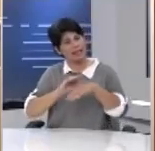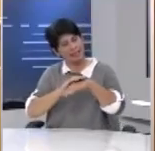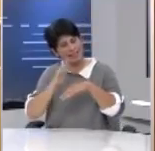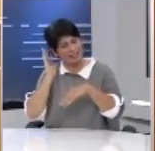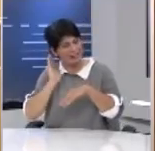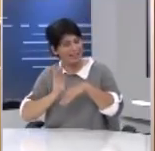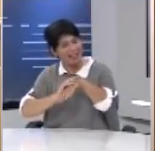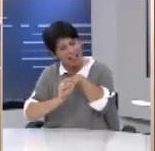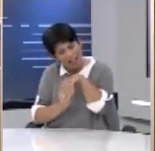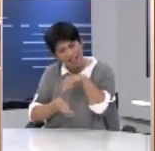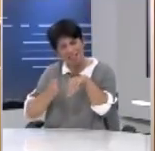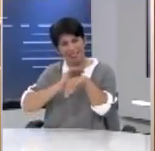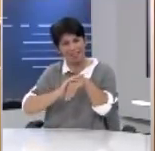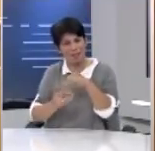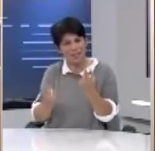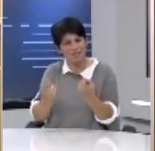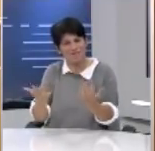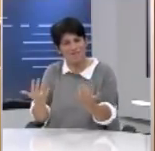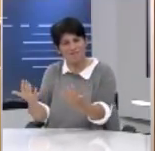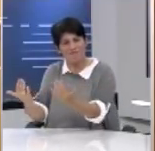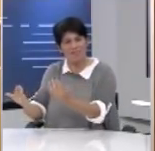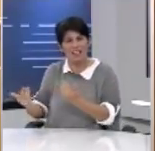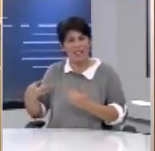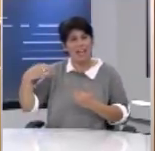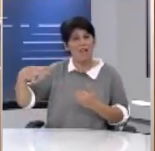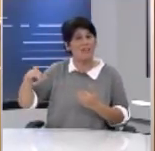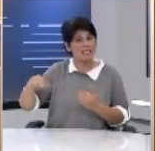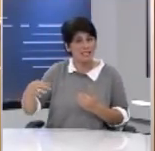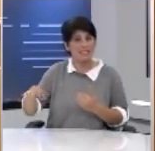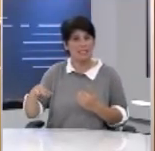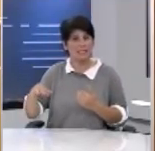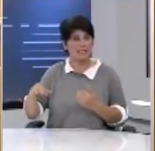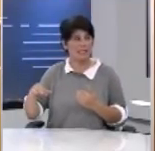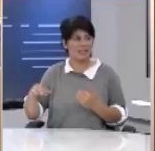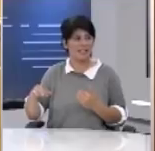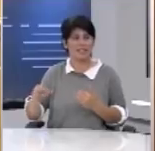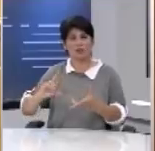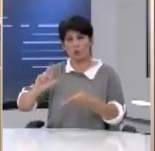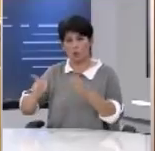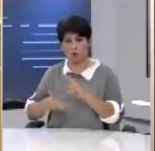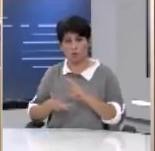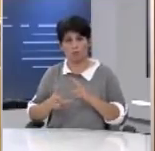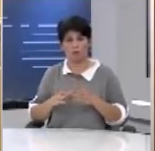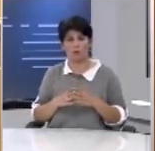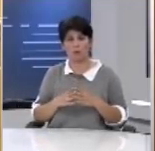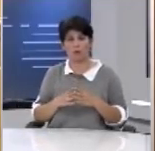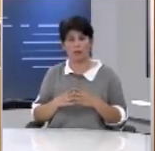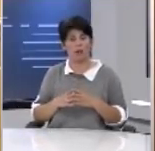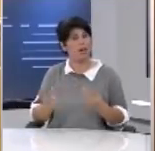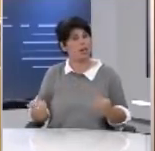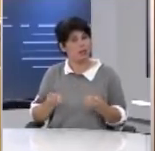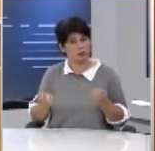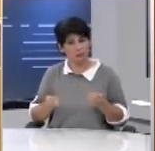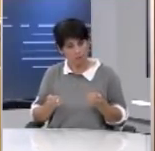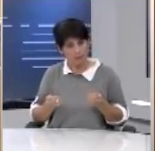αυτιά, να προσελκύσετε τις ευαισθησίες και τις ανησυχίες ενός κόσμου,